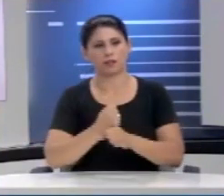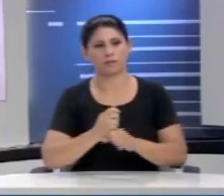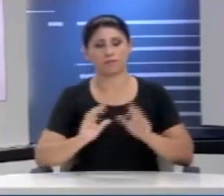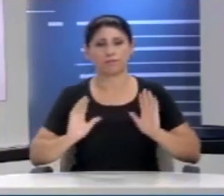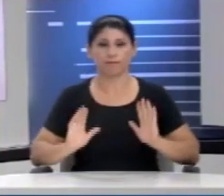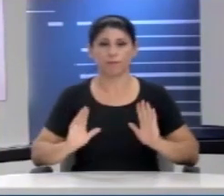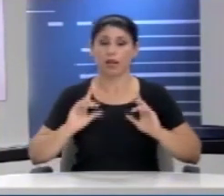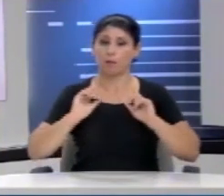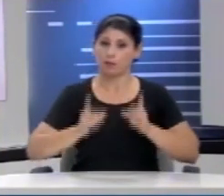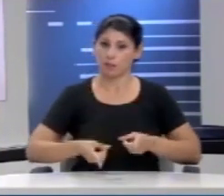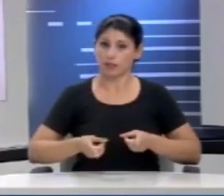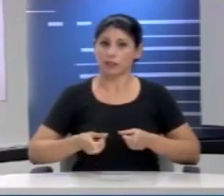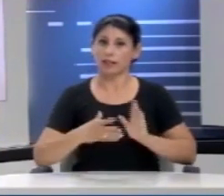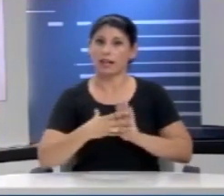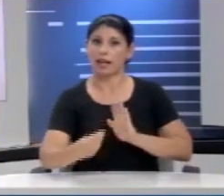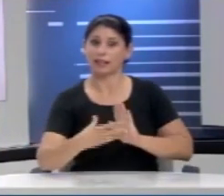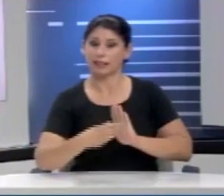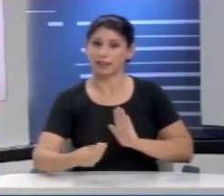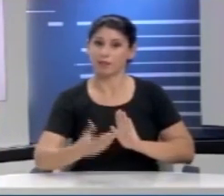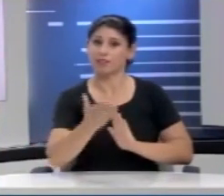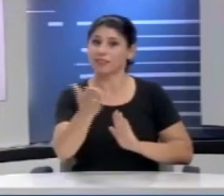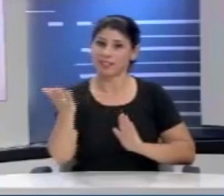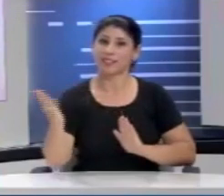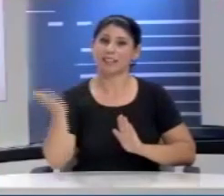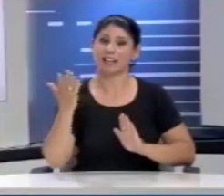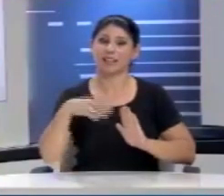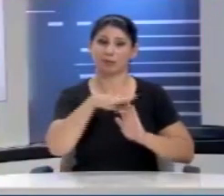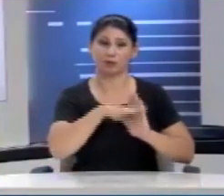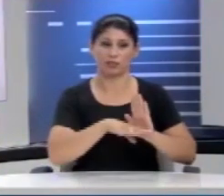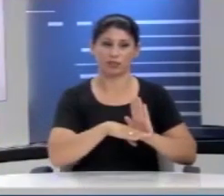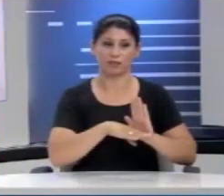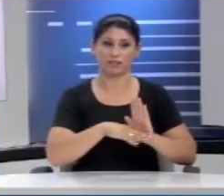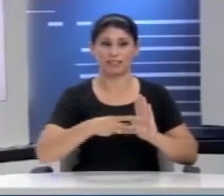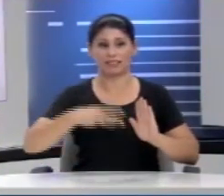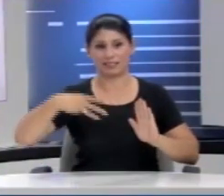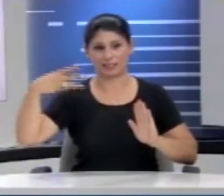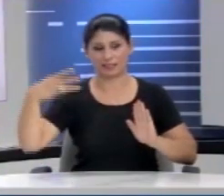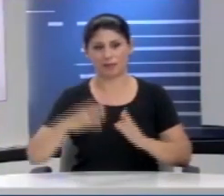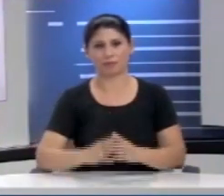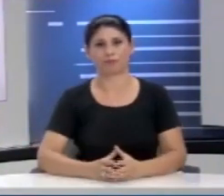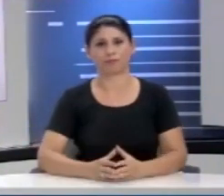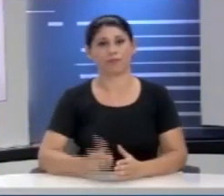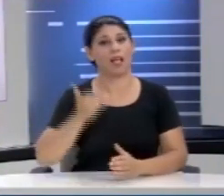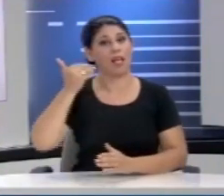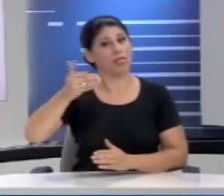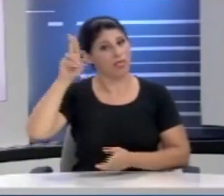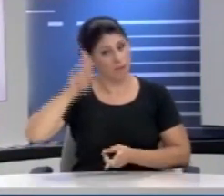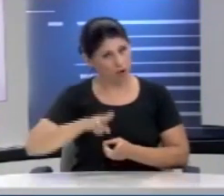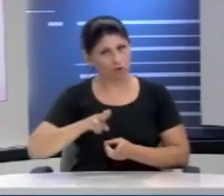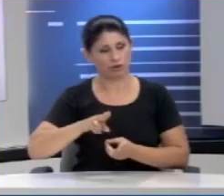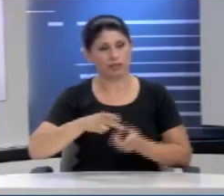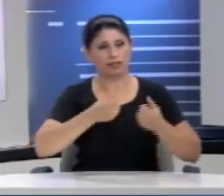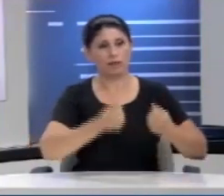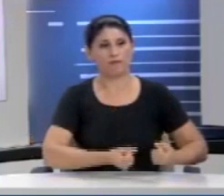Άλλωστε, αποφασίσατε να αντιγράψετε κι εσείς κάτι από το σύστημα ΣΥΡΙΖΑ. Θα μειώσετε